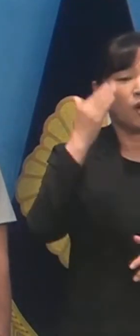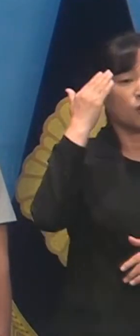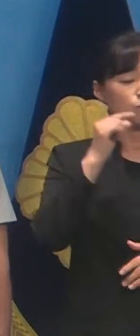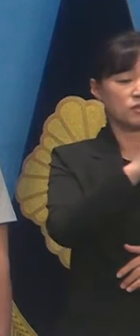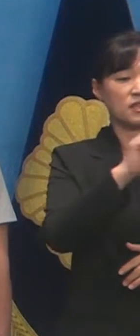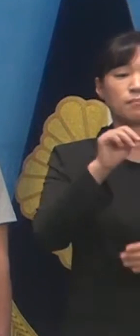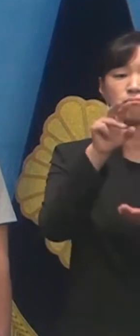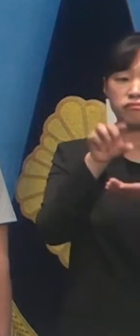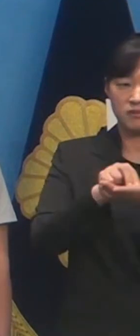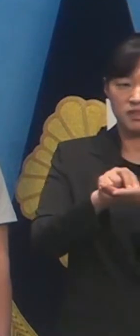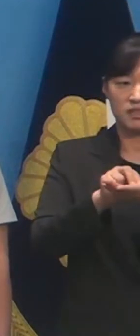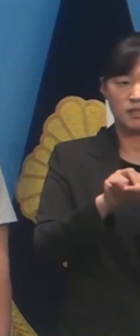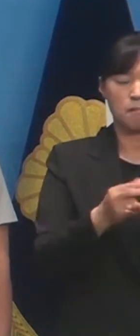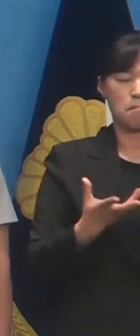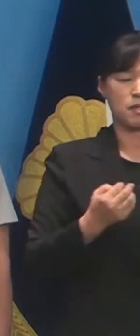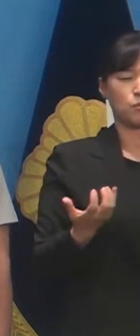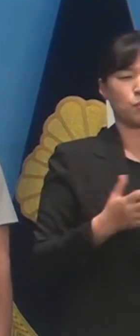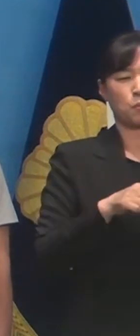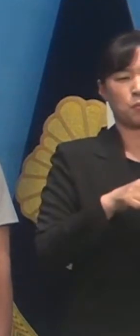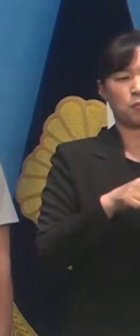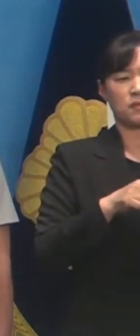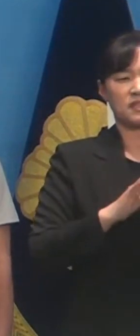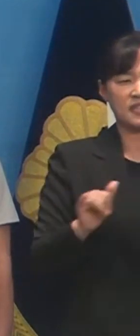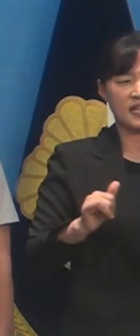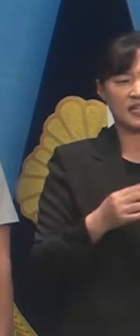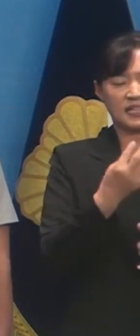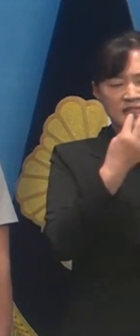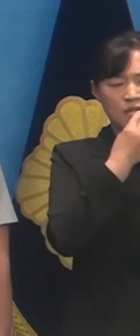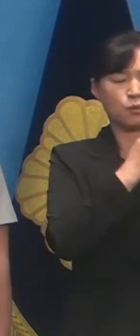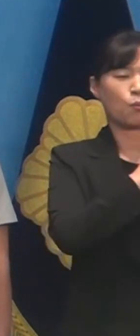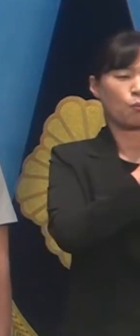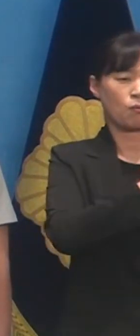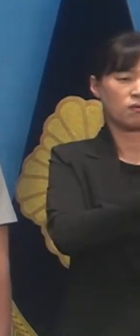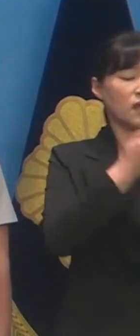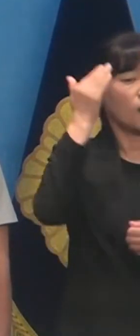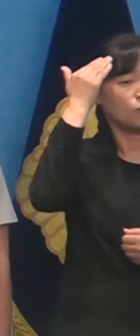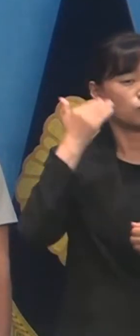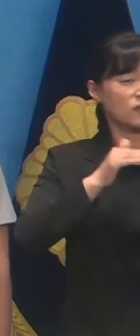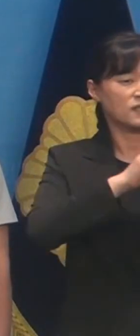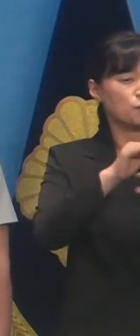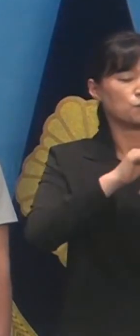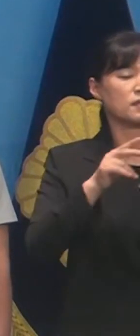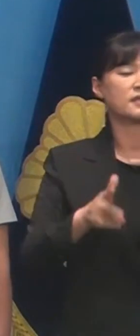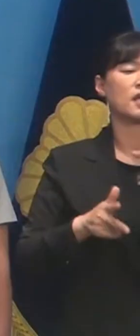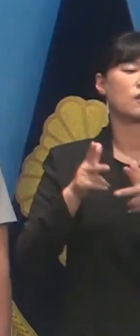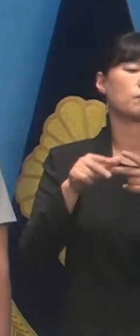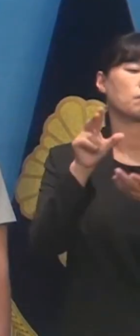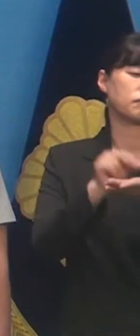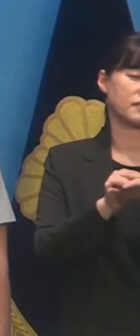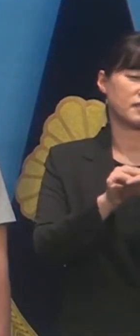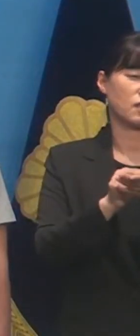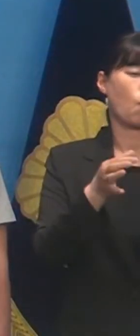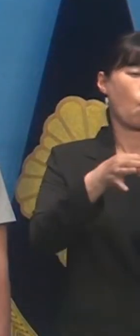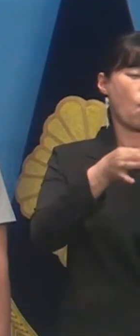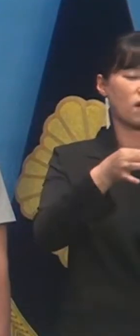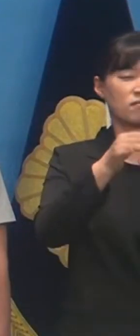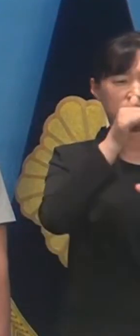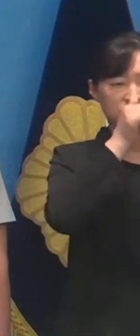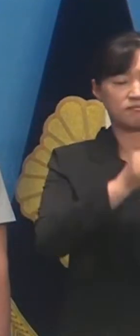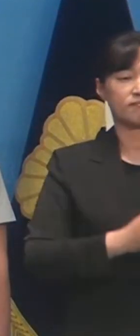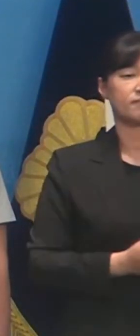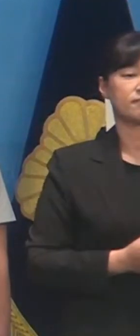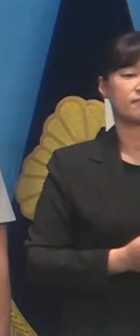한국제 문제는 수많은 노동자들의 생존권과 대한민국의 자동차 산업의 문제에 직결된